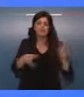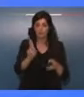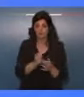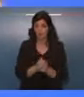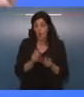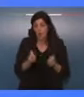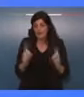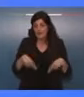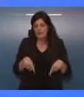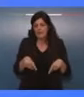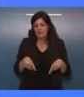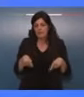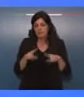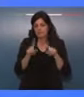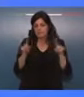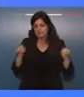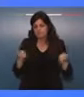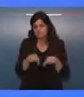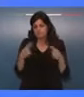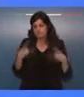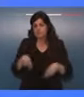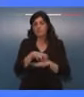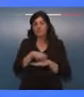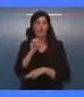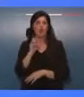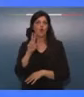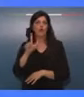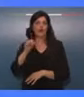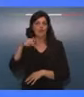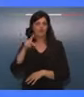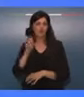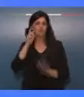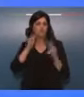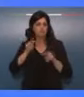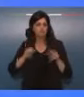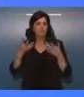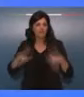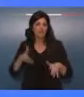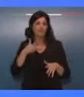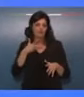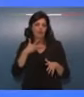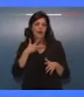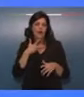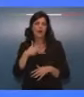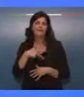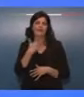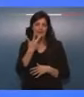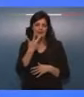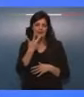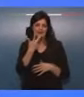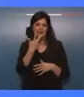questa piattaforma il ministro Orlando ha verificato oggi nell'incontro che c'è una convergenza delle tre